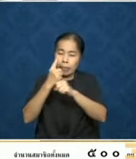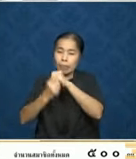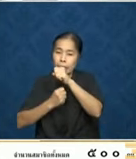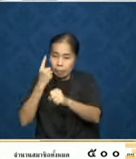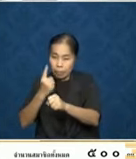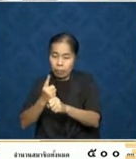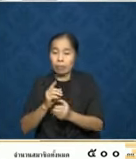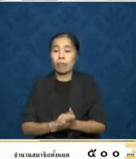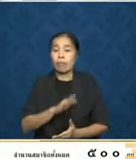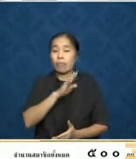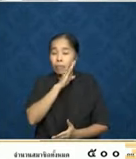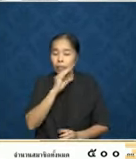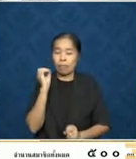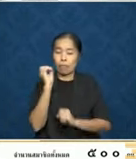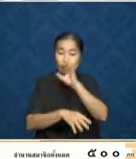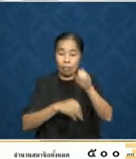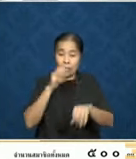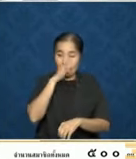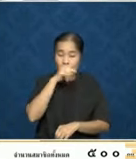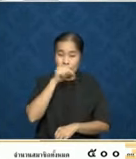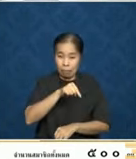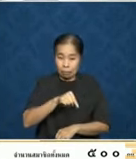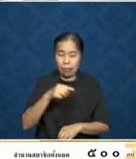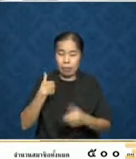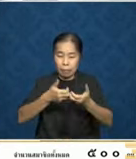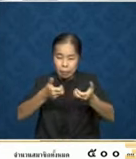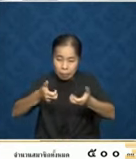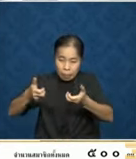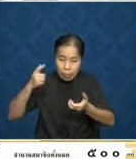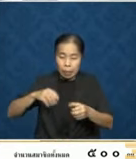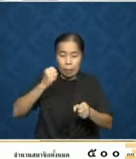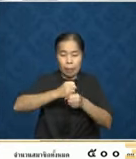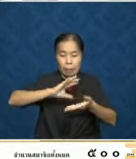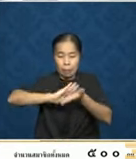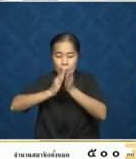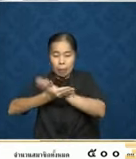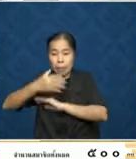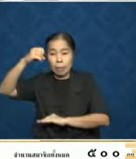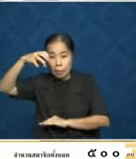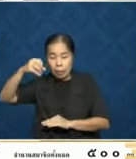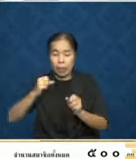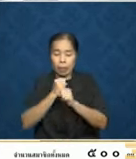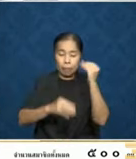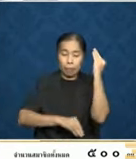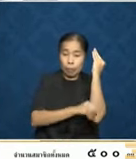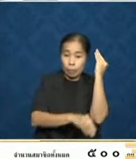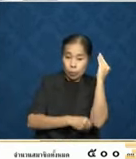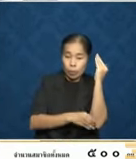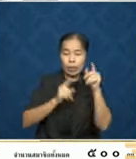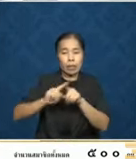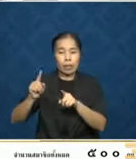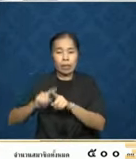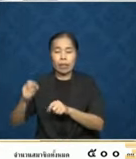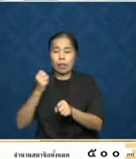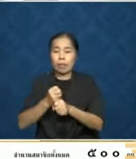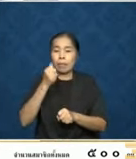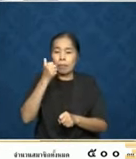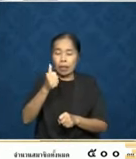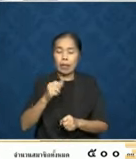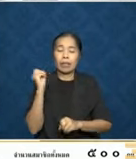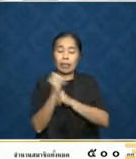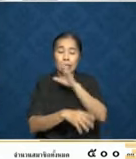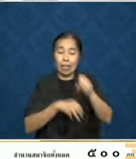ประธานครับถ้าขยะถูกคัดแยกขยะเป็นได้ทั้งพลังงานปุ๋ยไฟฟ้าและอื่นๆและขยะ